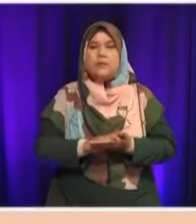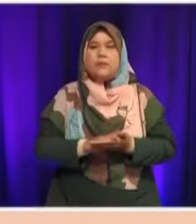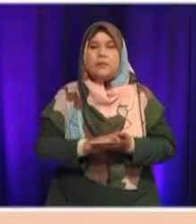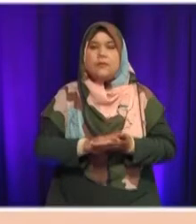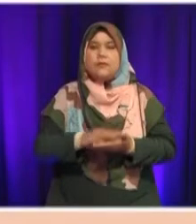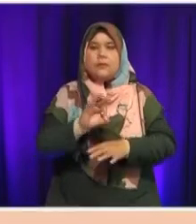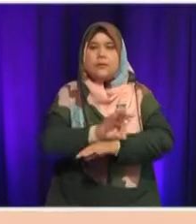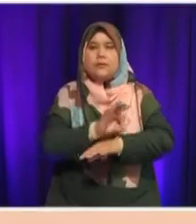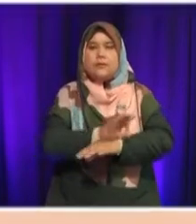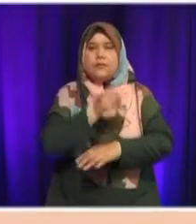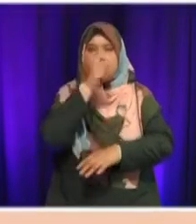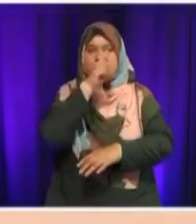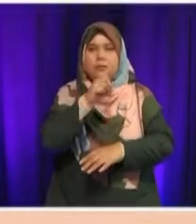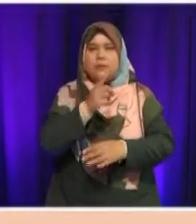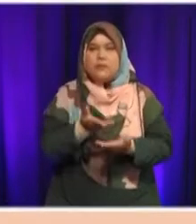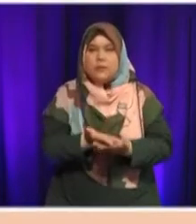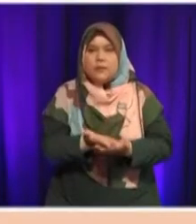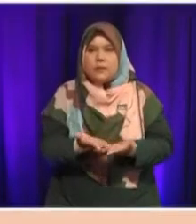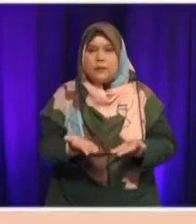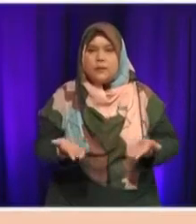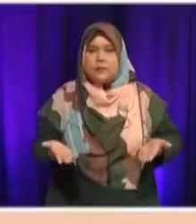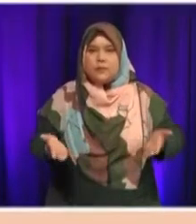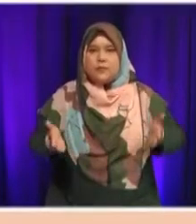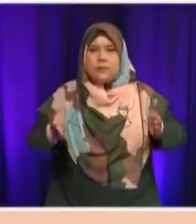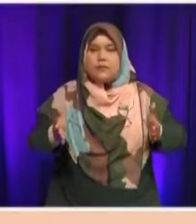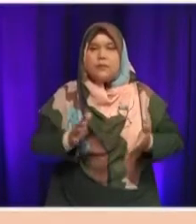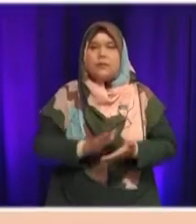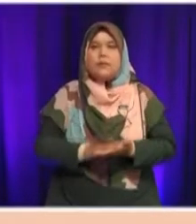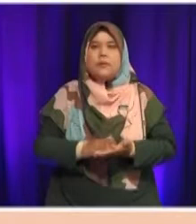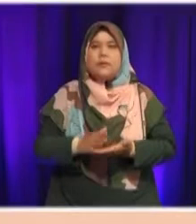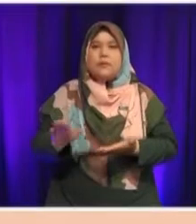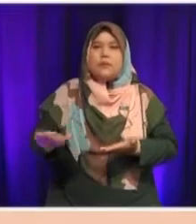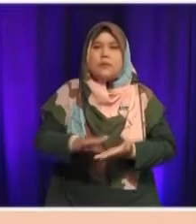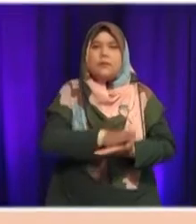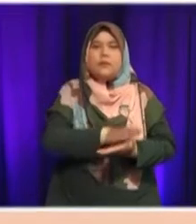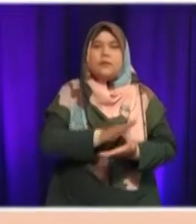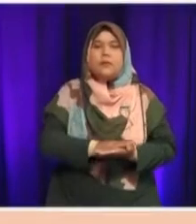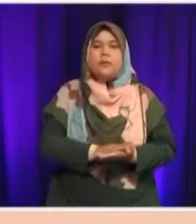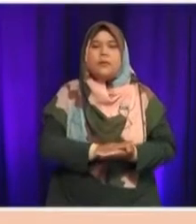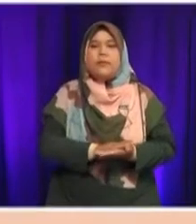fungsi dia adalah untuk mengalas atau untuk menyepuh coklat